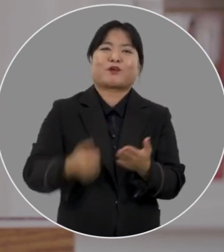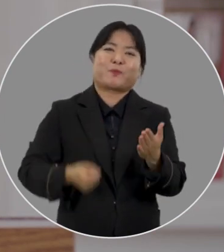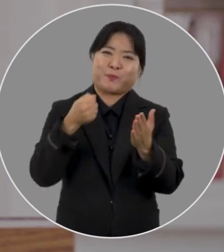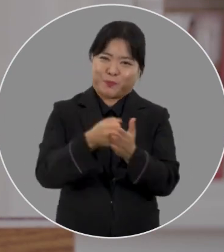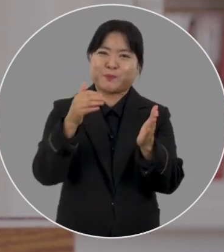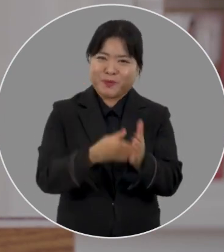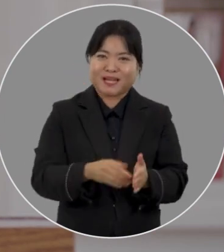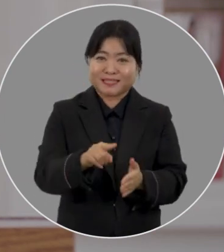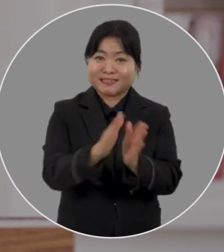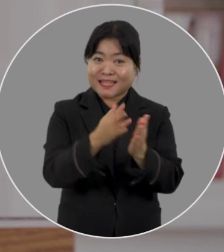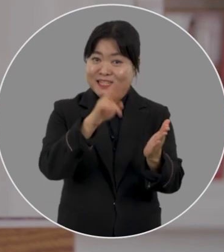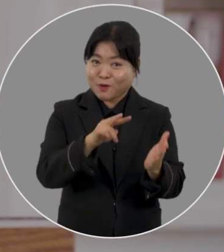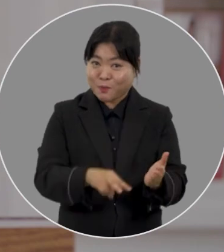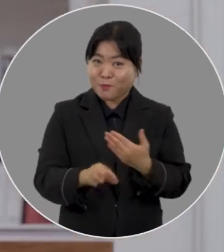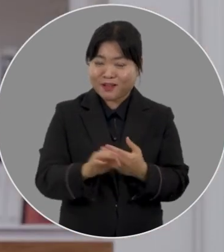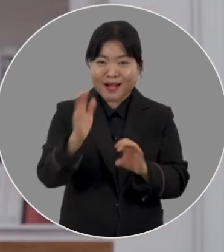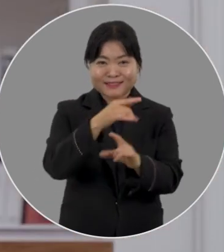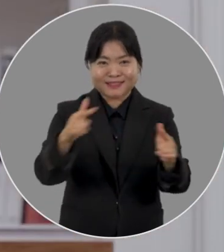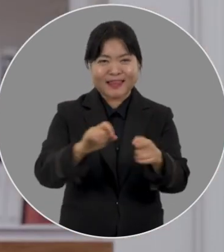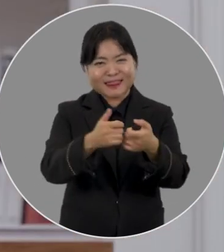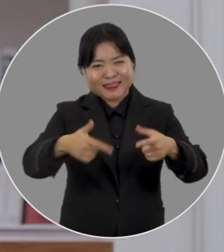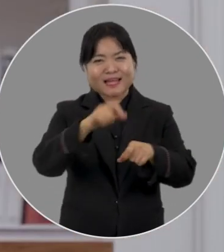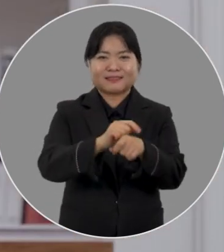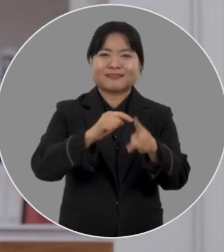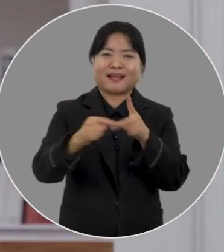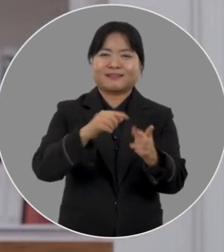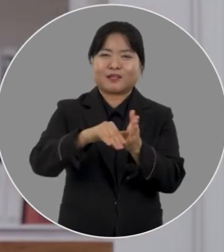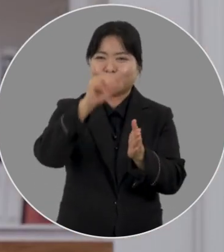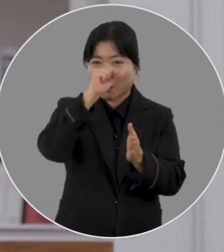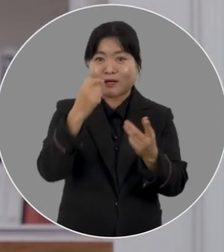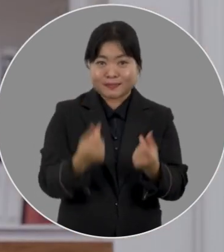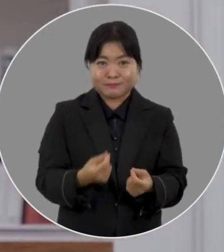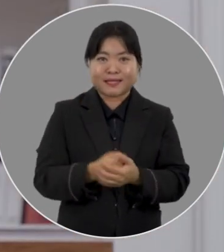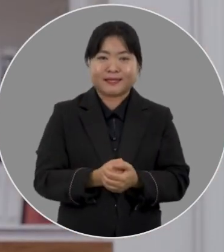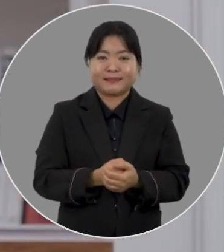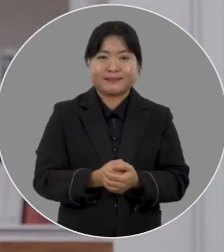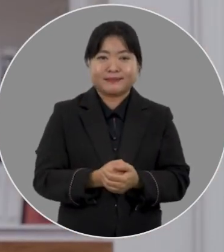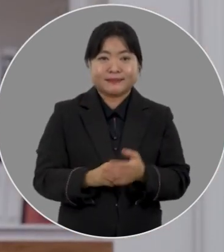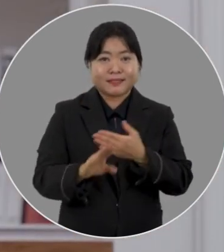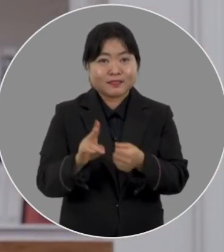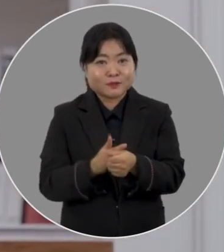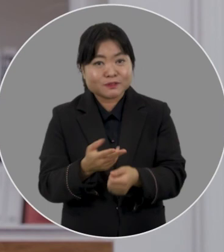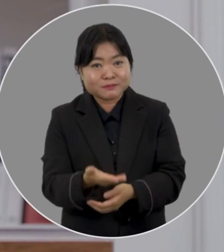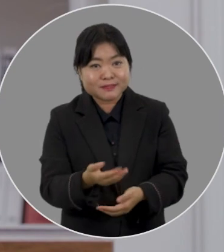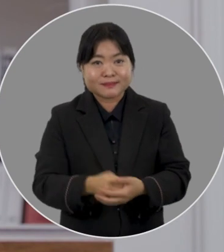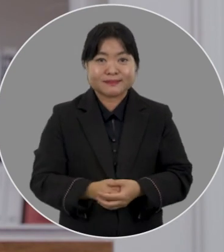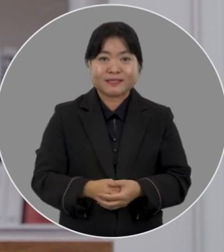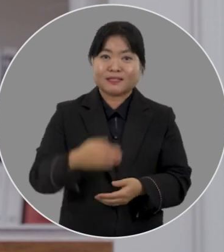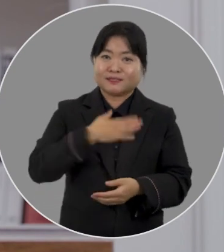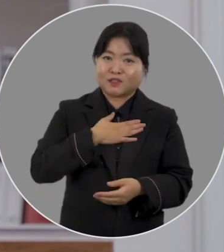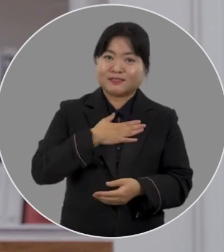뭐 그 책은 한번 읽어보면 학생들에게 다양성을 이해하는 데 매우 좋은 책 같습니다. 네. 다른 교수님들은 네,